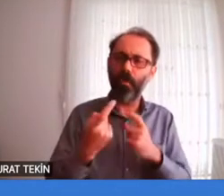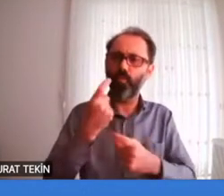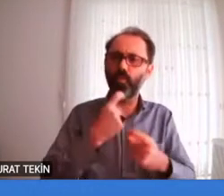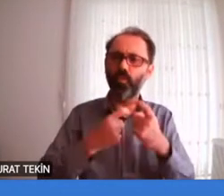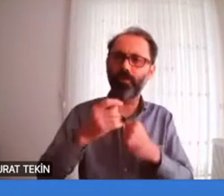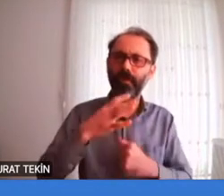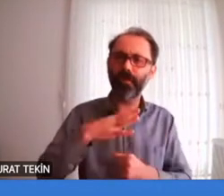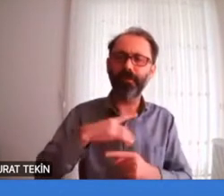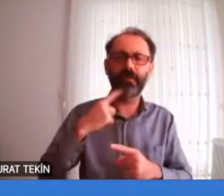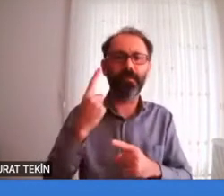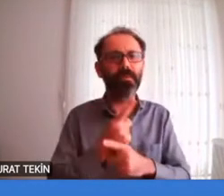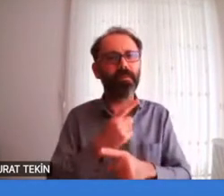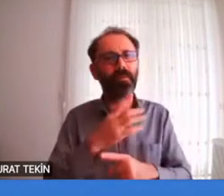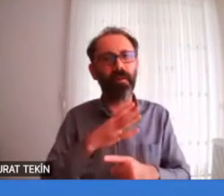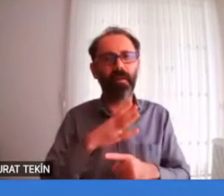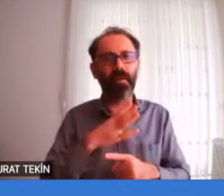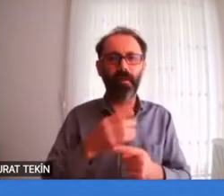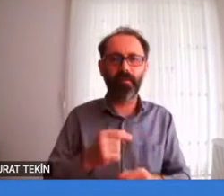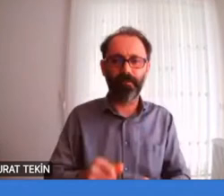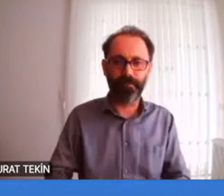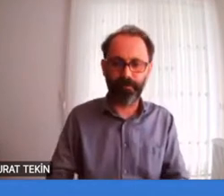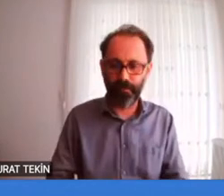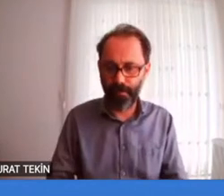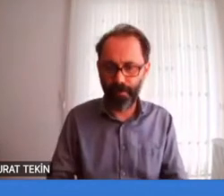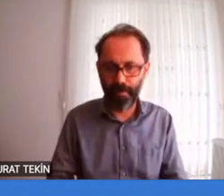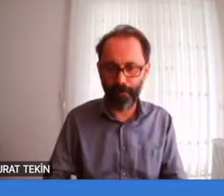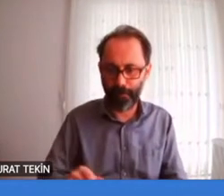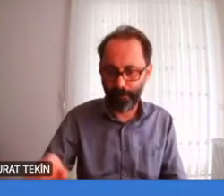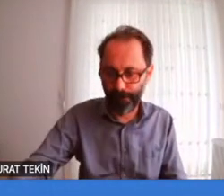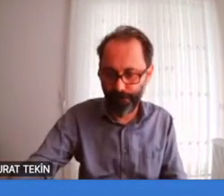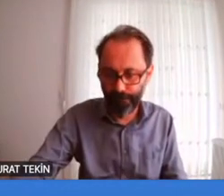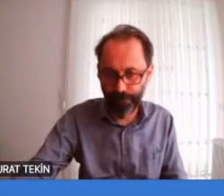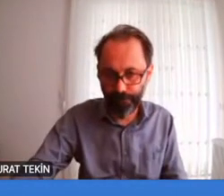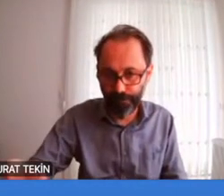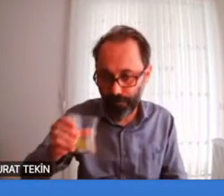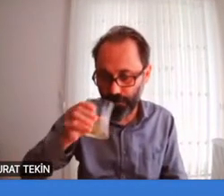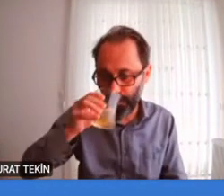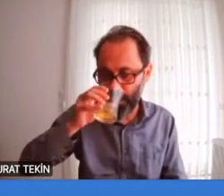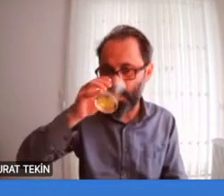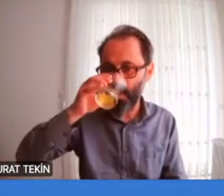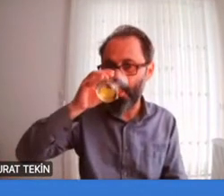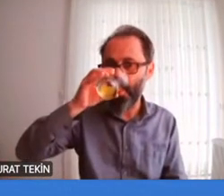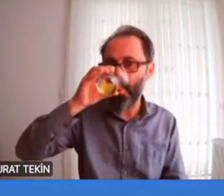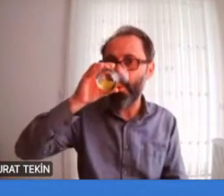konuşabilirim. Söz sizin yönetmek için Nursel Hocam. Teşekkür ederim hocam.